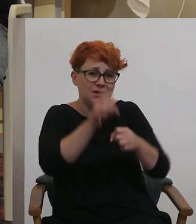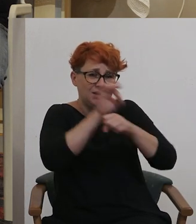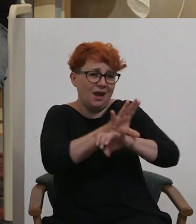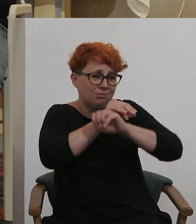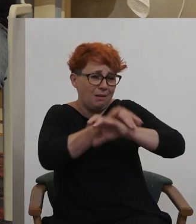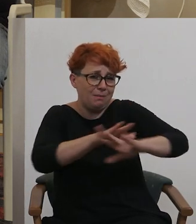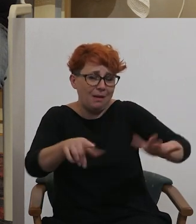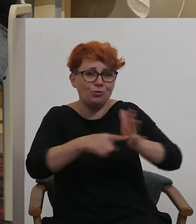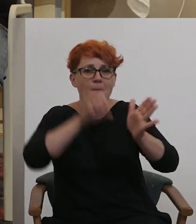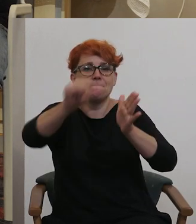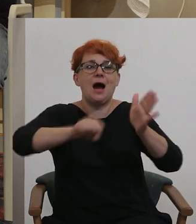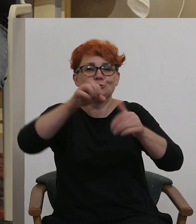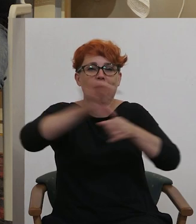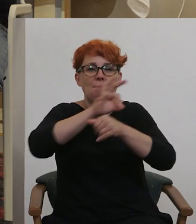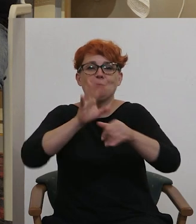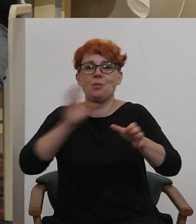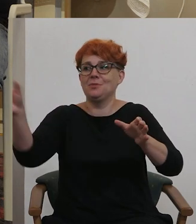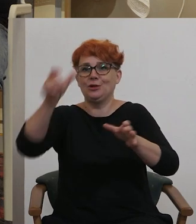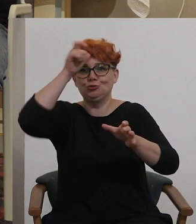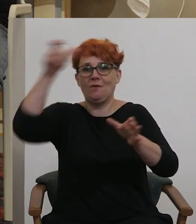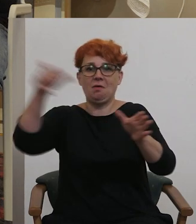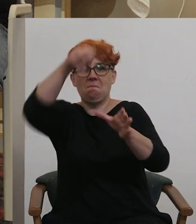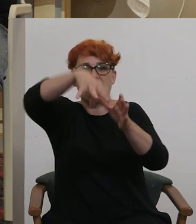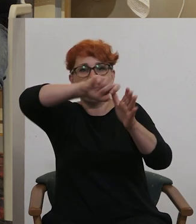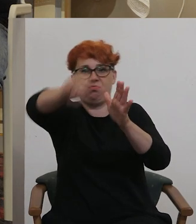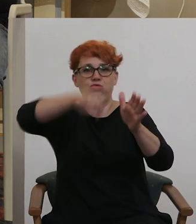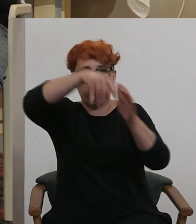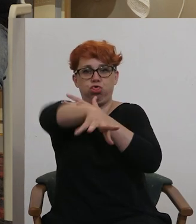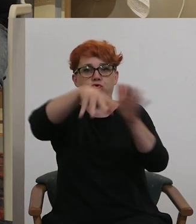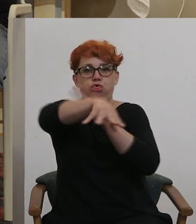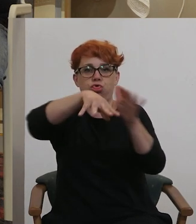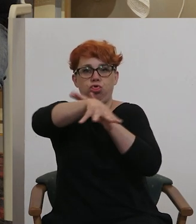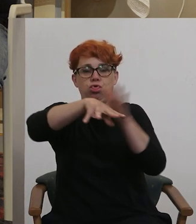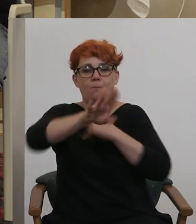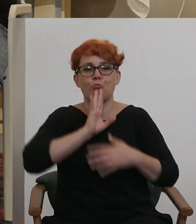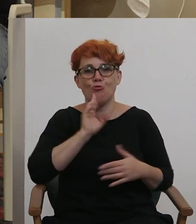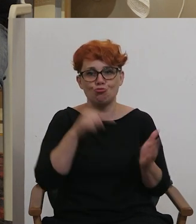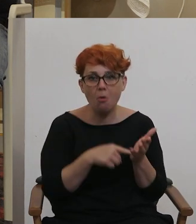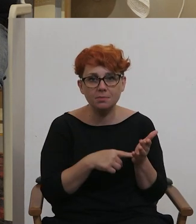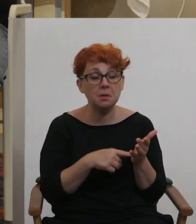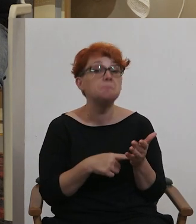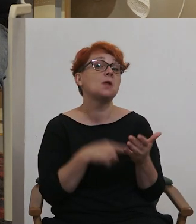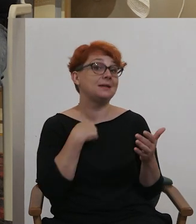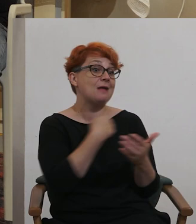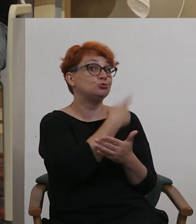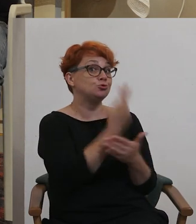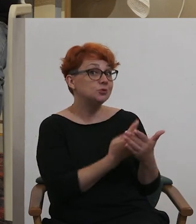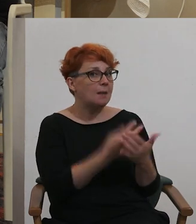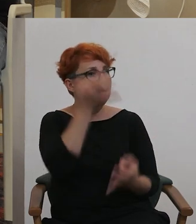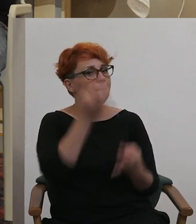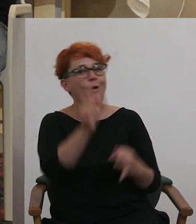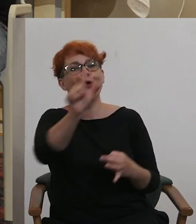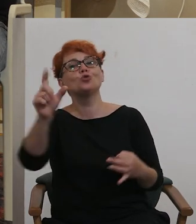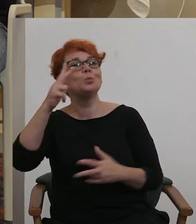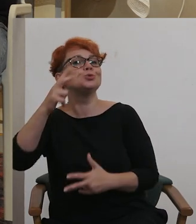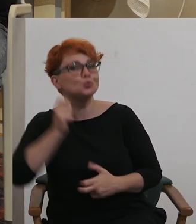maszynkami do mięsa. Ja się zastanawiałam podczas lektury, czy ci żołnierze, którzy w nich uczestniczyli, oczywiście no